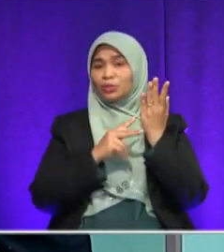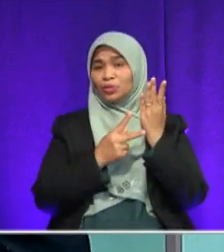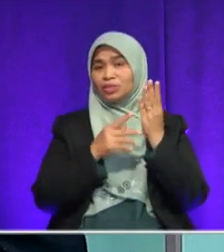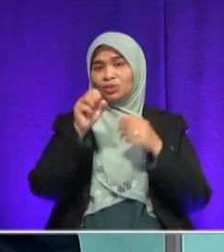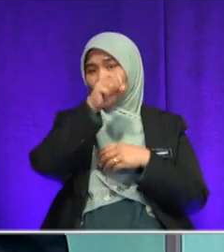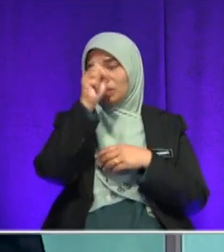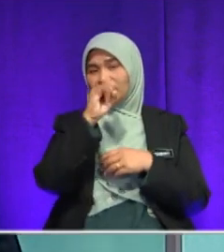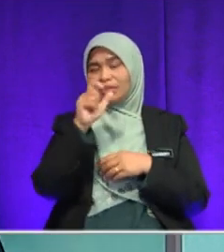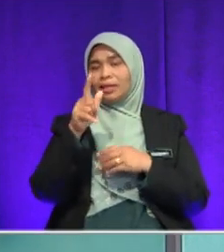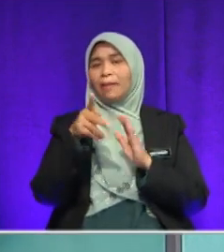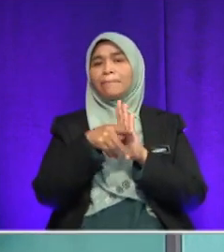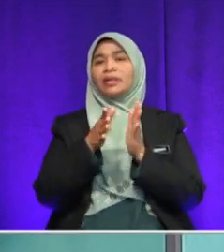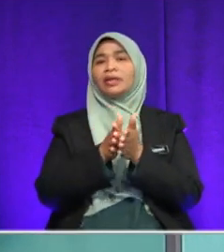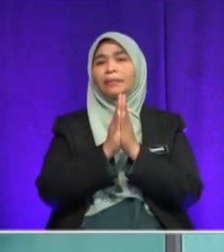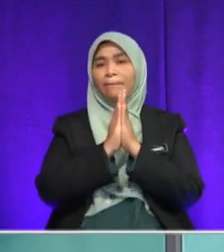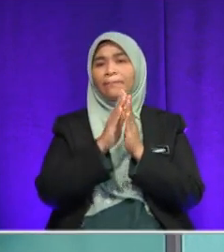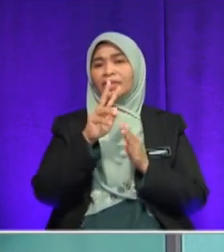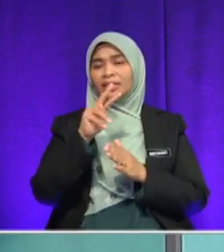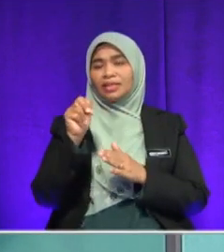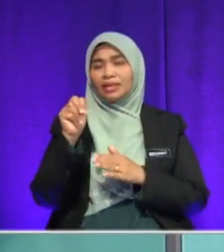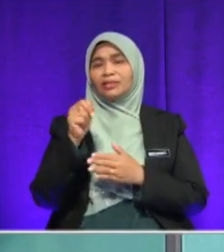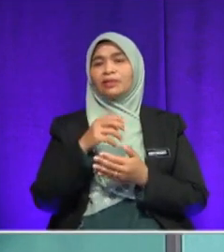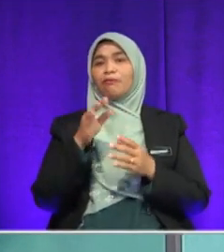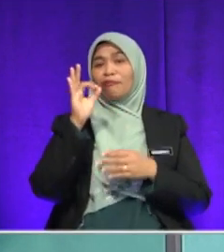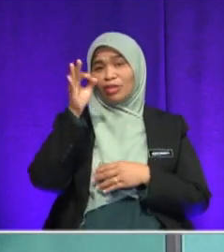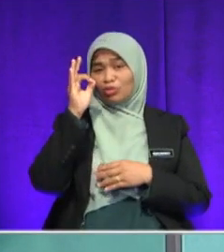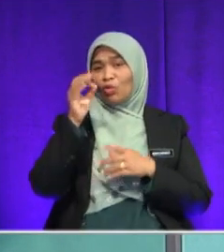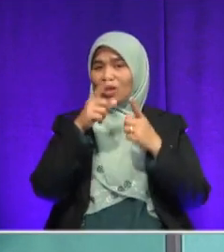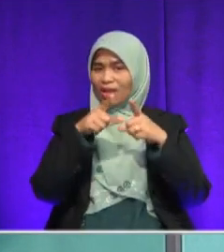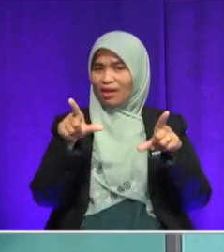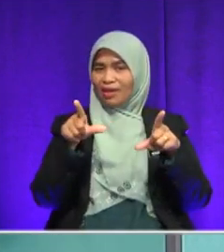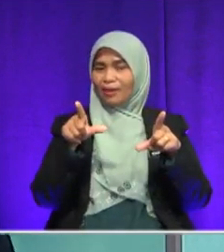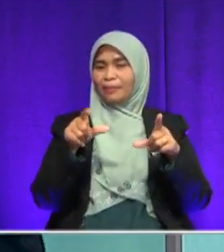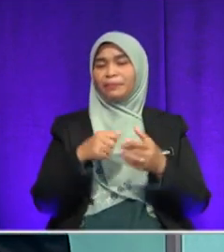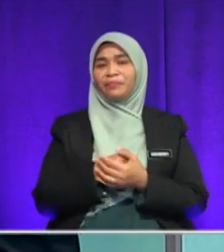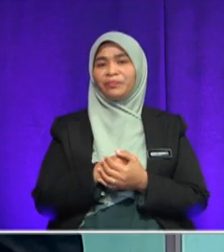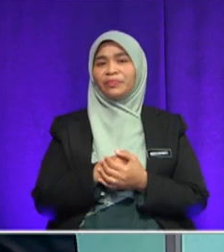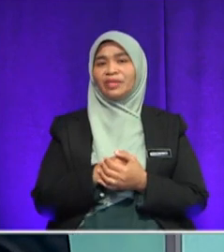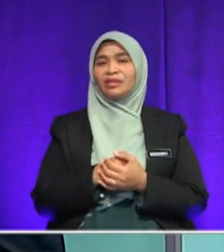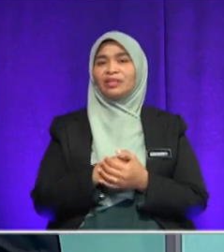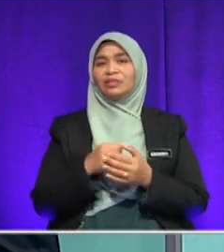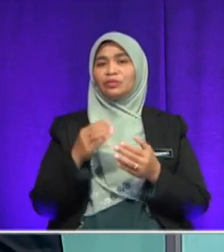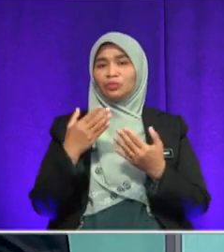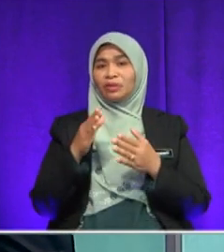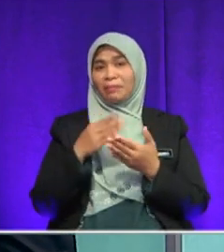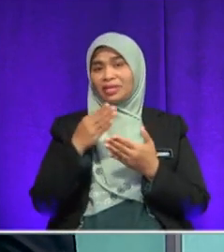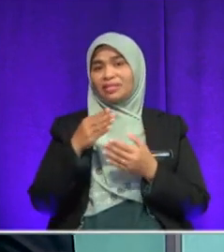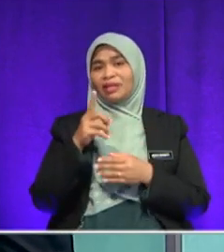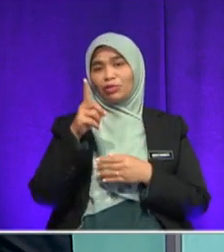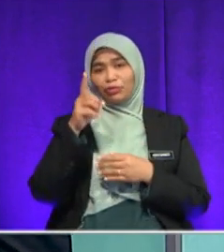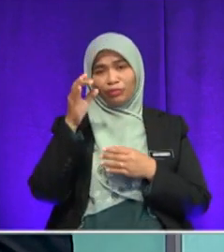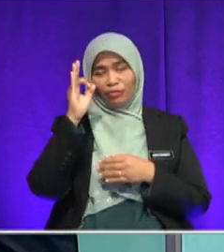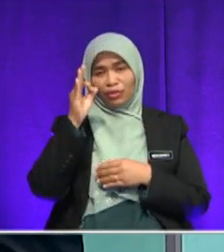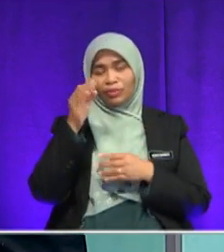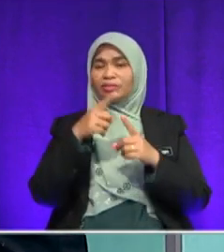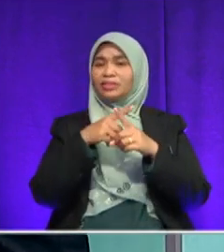adalah permintaan faktor lain. Okey, faktor selain daripada faktor di atas. Apakah